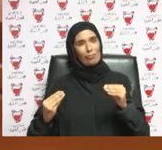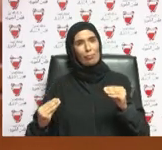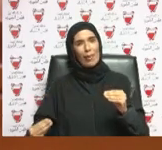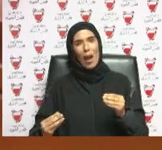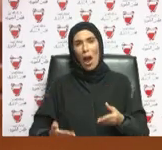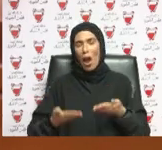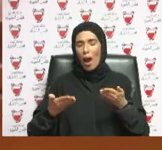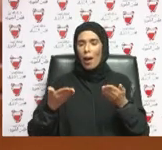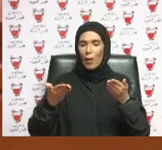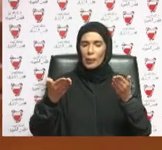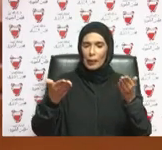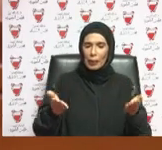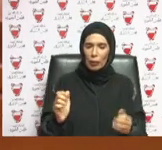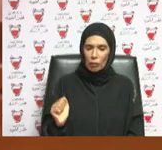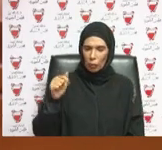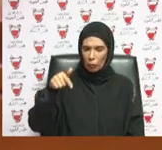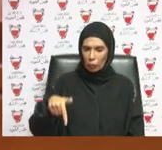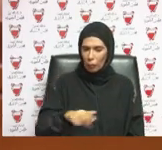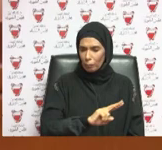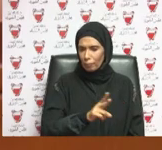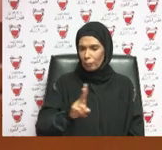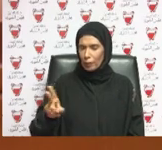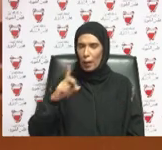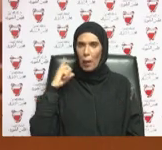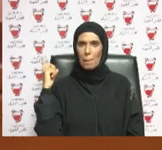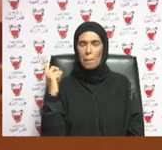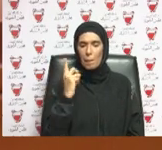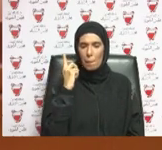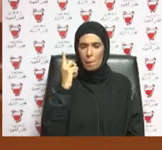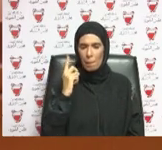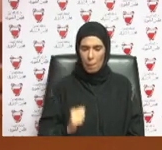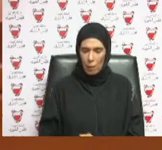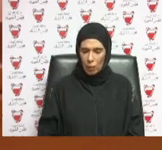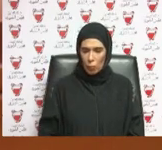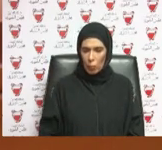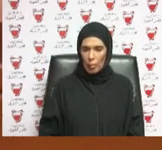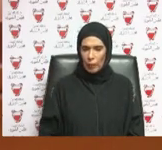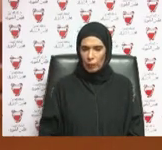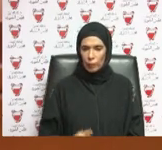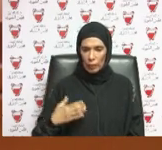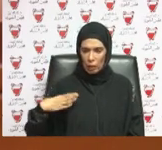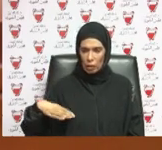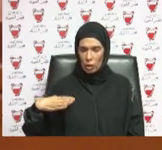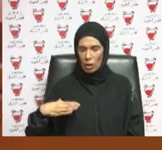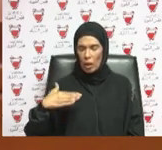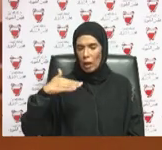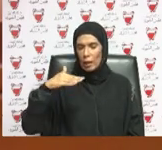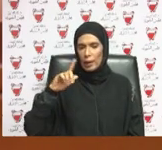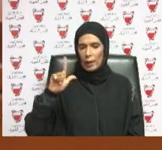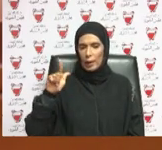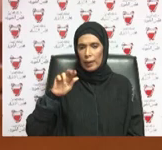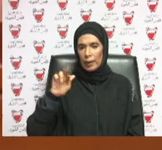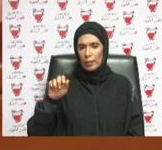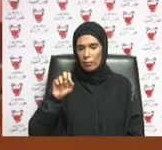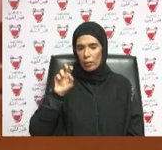خيره وفيئه إلى مواطنيه وسائر البشر. لقد كان صاحب السمو الملكي الشيخ خليفة بن سلمان